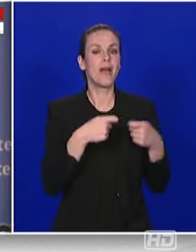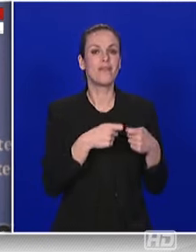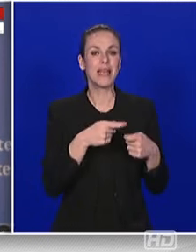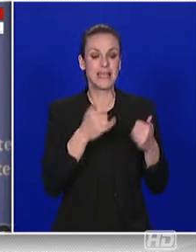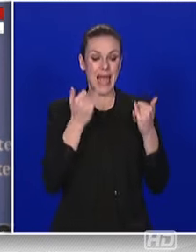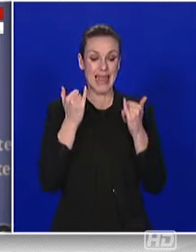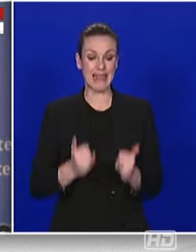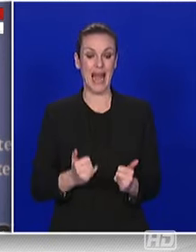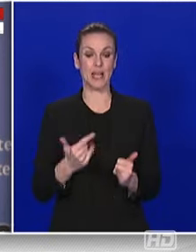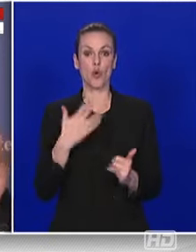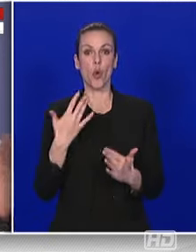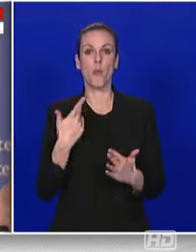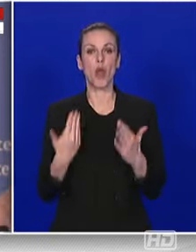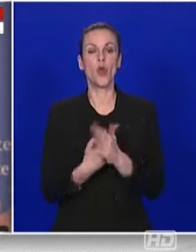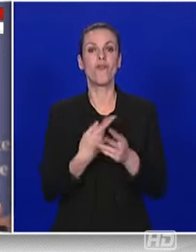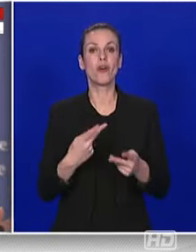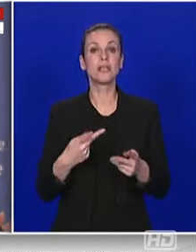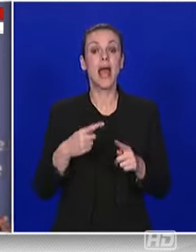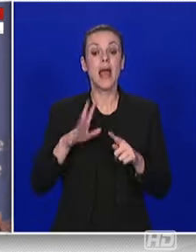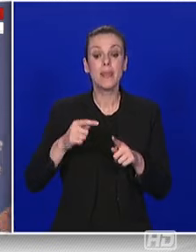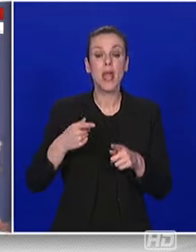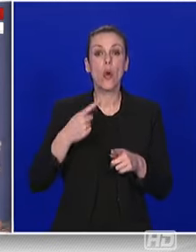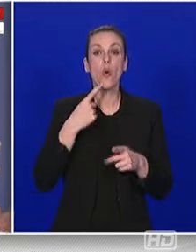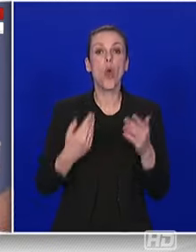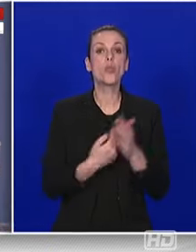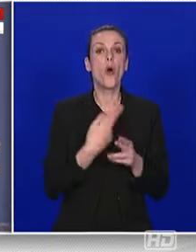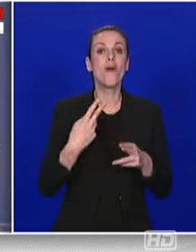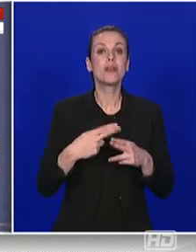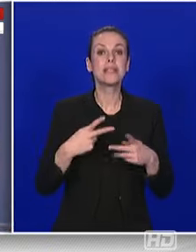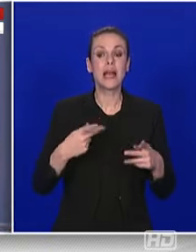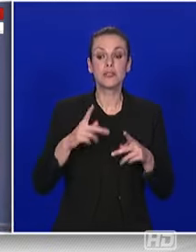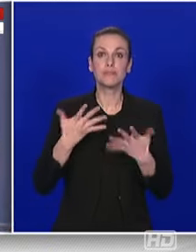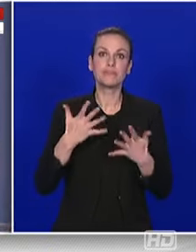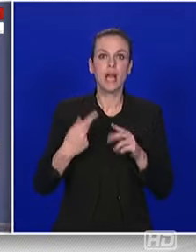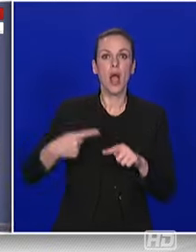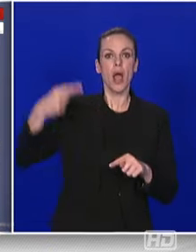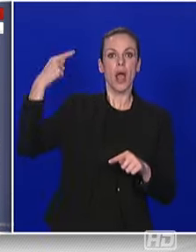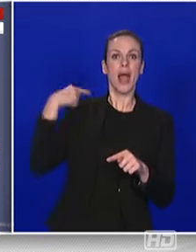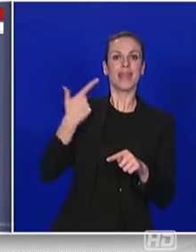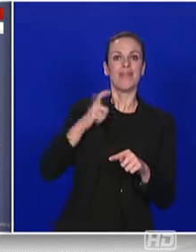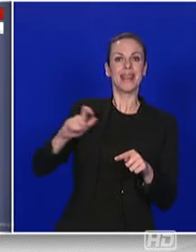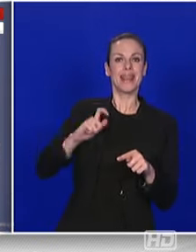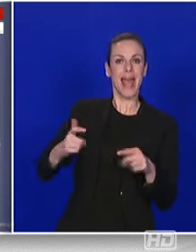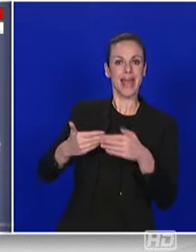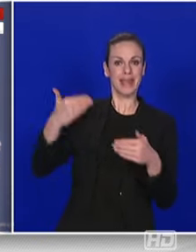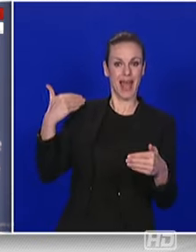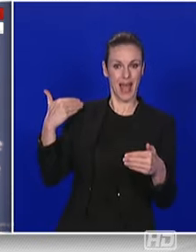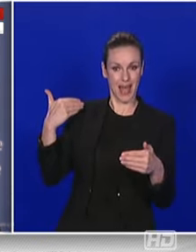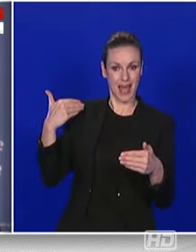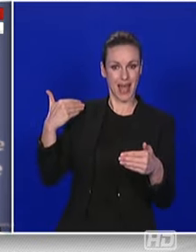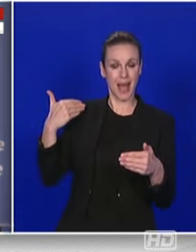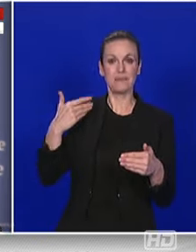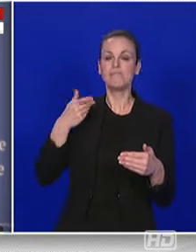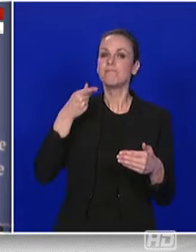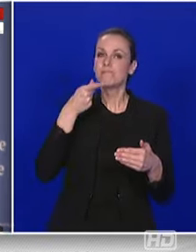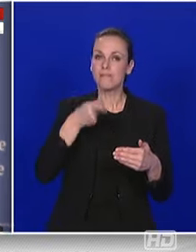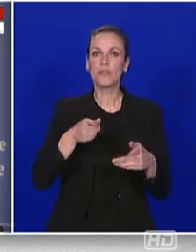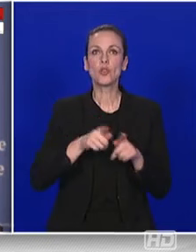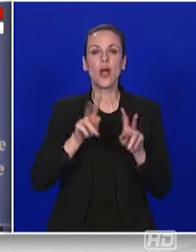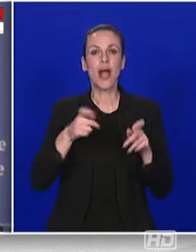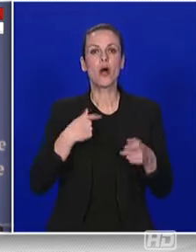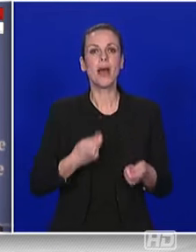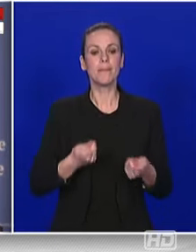broja novozaraženih, nego broja novozaraženih otprilike 2 tjedna prije. To je ono što je osnovno i što nam omogućava na neki način